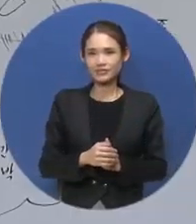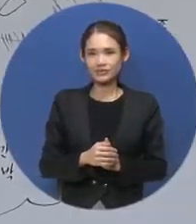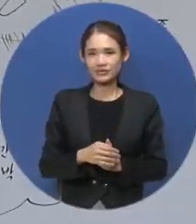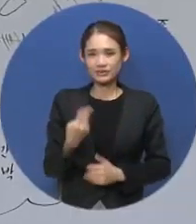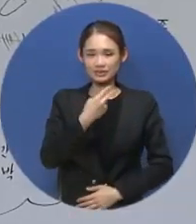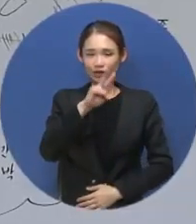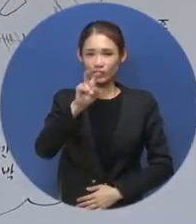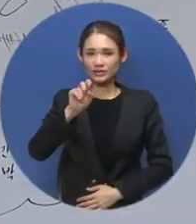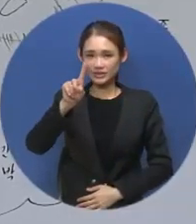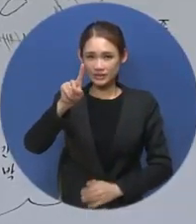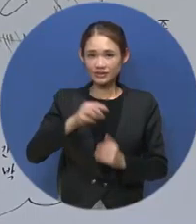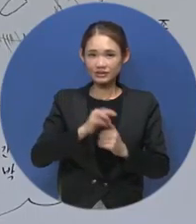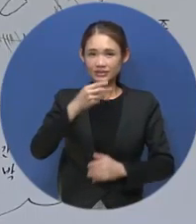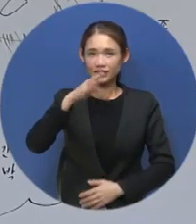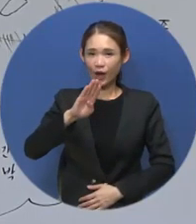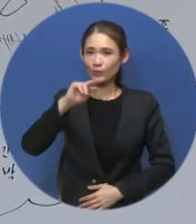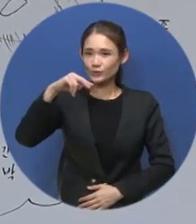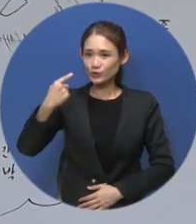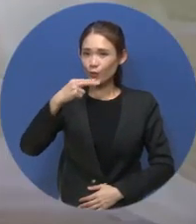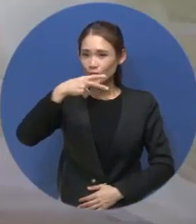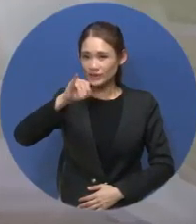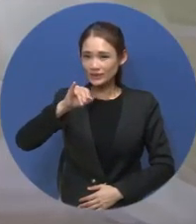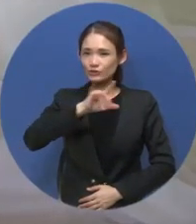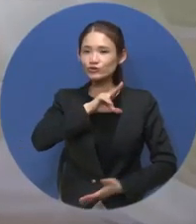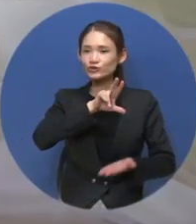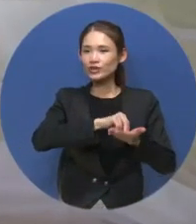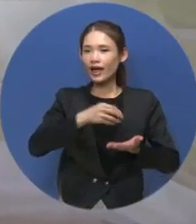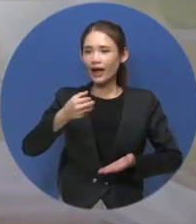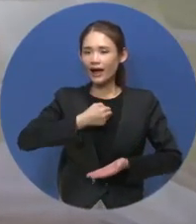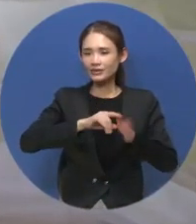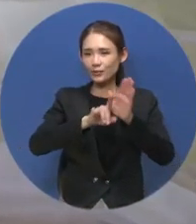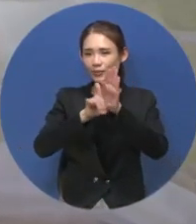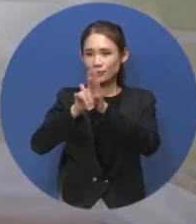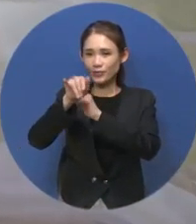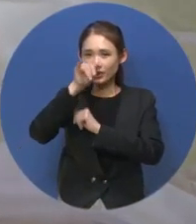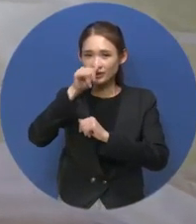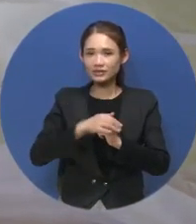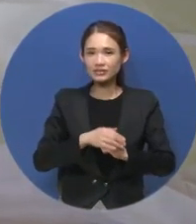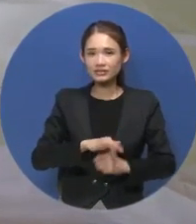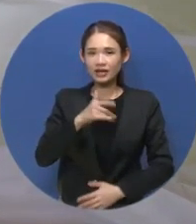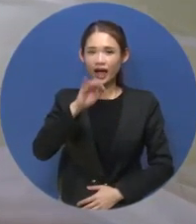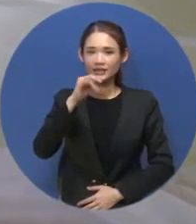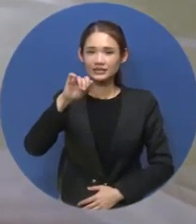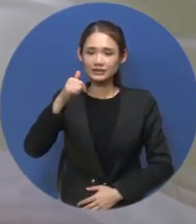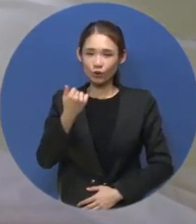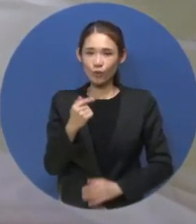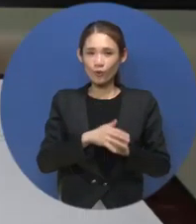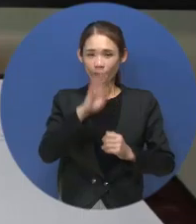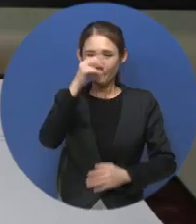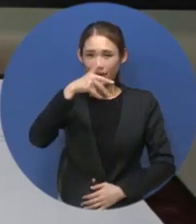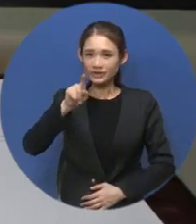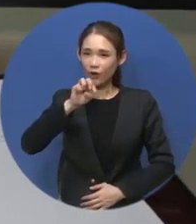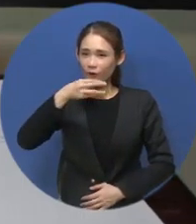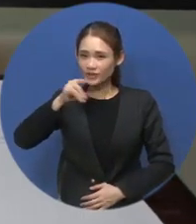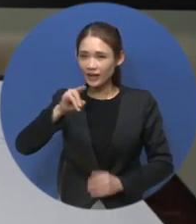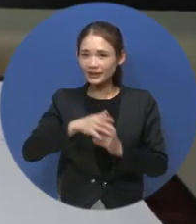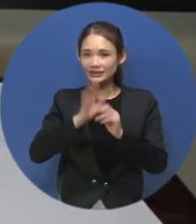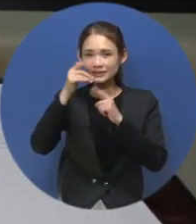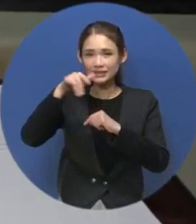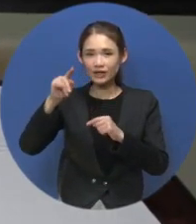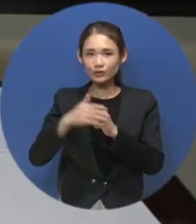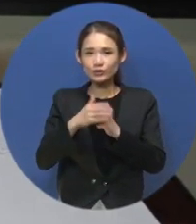작은 도서관 등 아이들의 교육시설을 체험 전시장으로 활용하는 이색 전시회며 오는